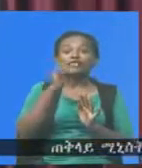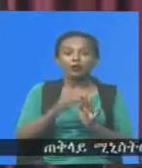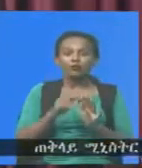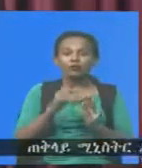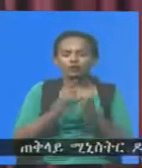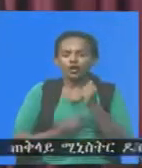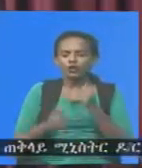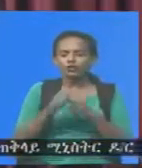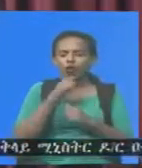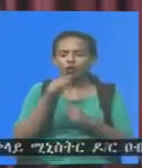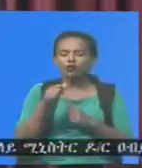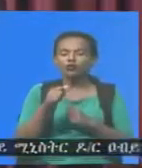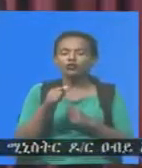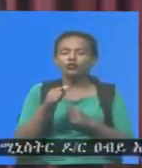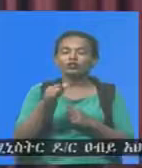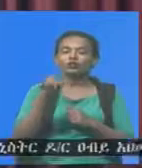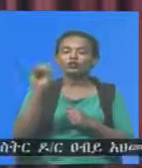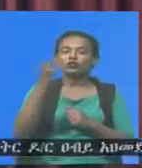ይላሉ።